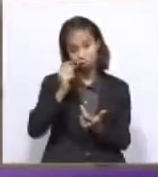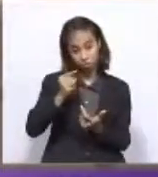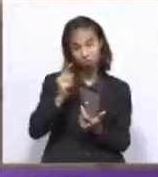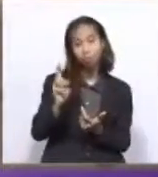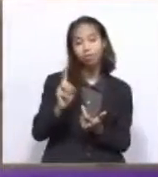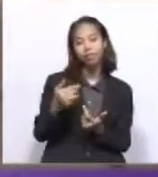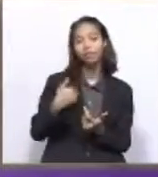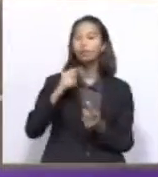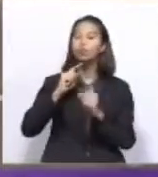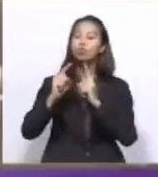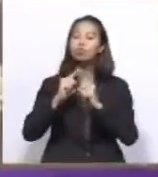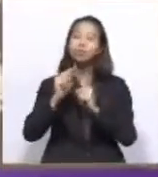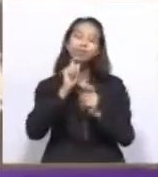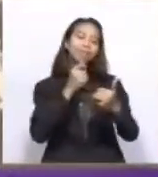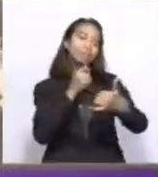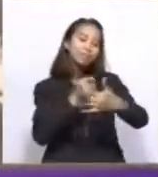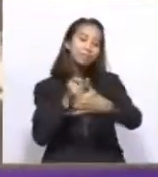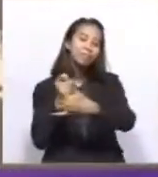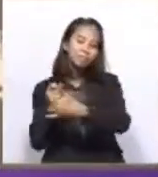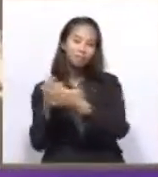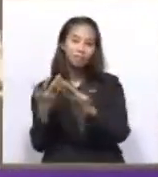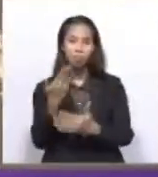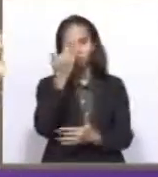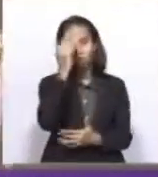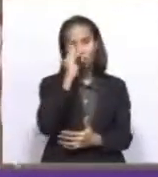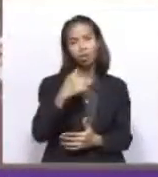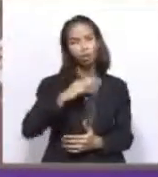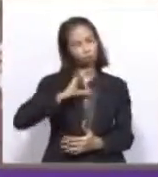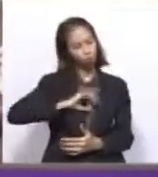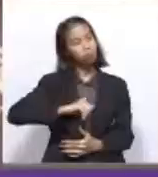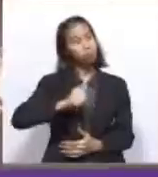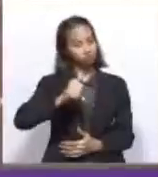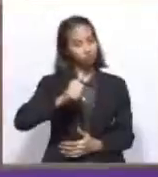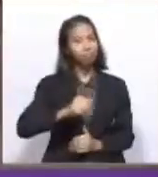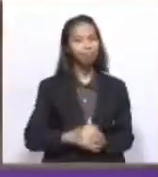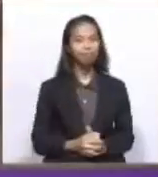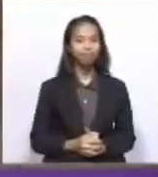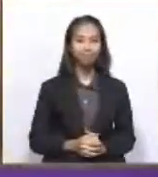ากาศดีมากๆหลายคนถึงได้เอ่ยปากว่ารู้สึกดีเลยเลยค่ะ